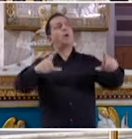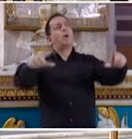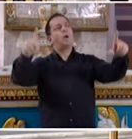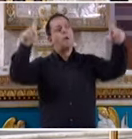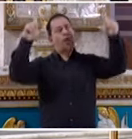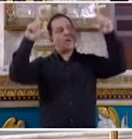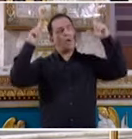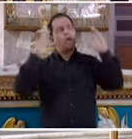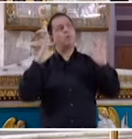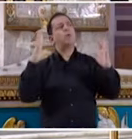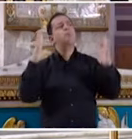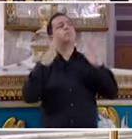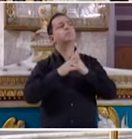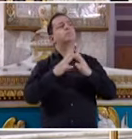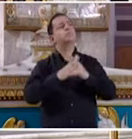μαρτύριο.